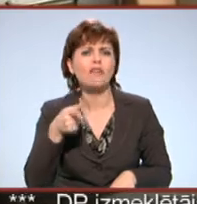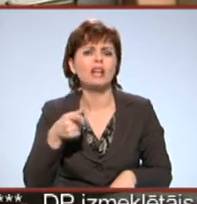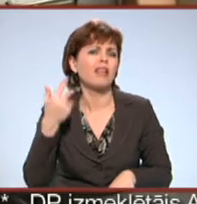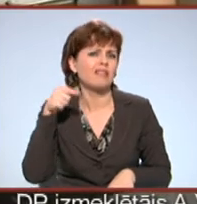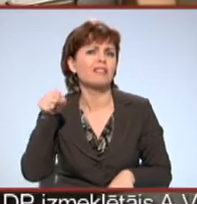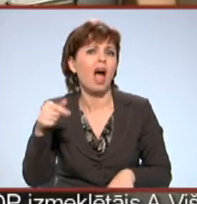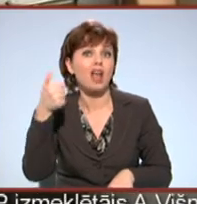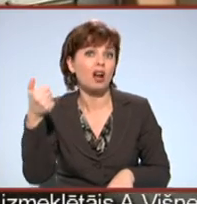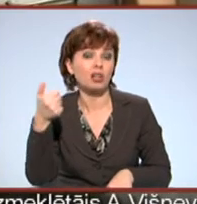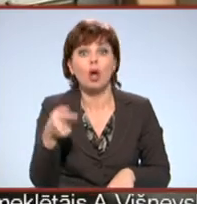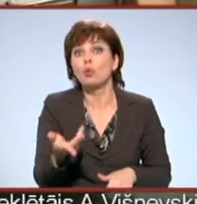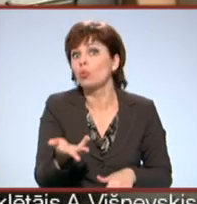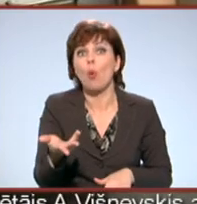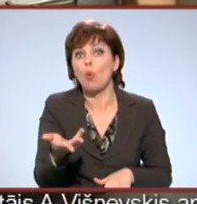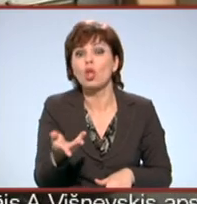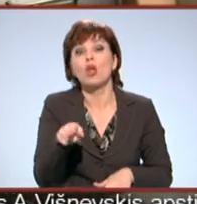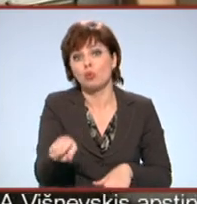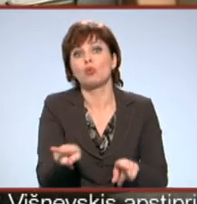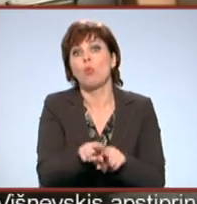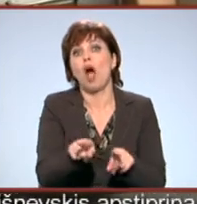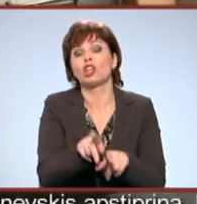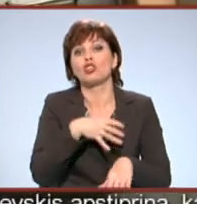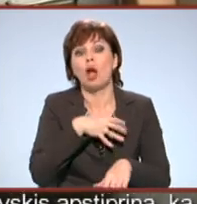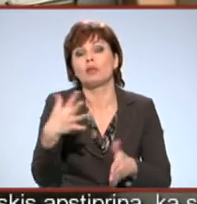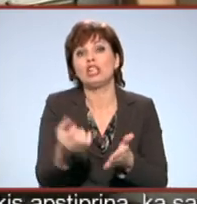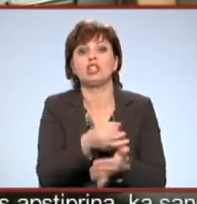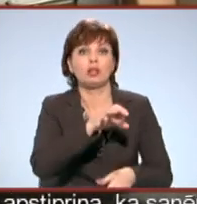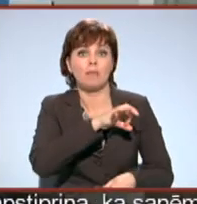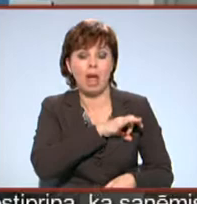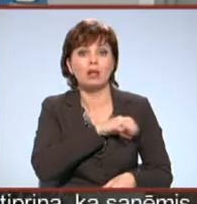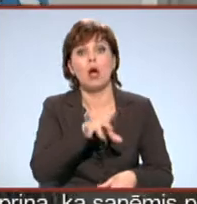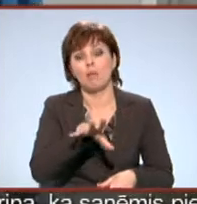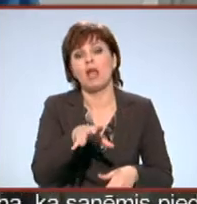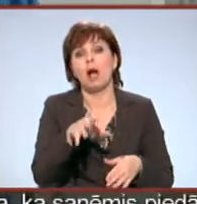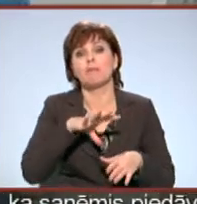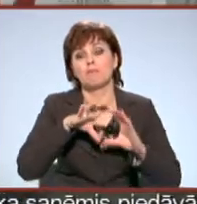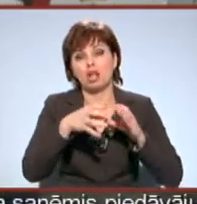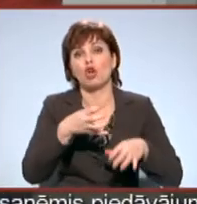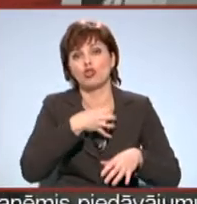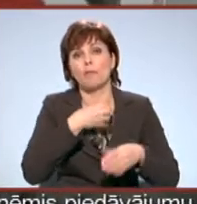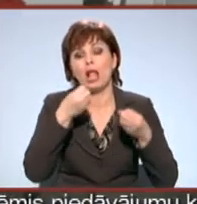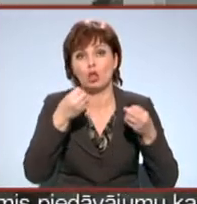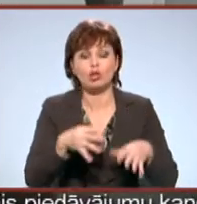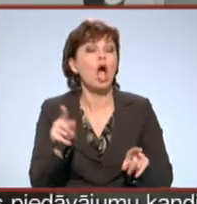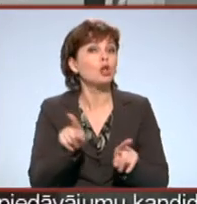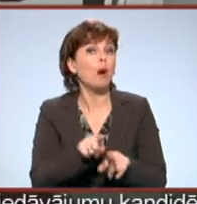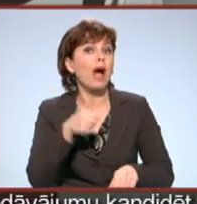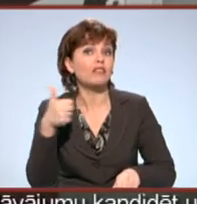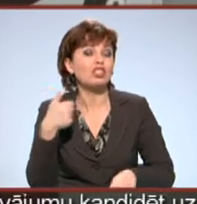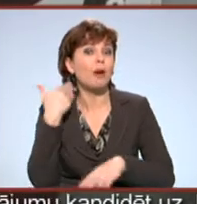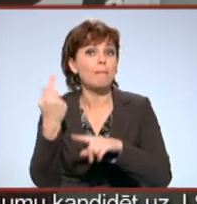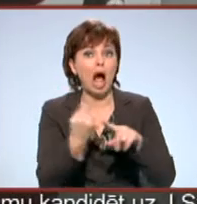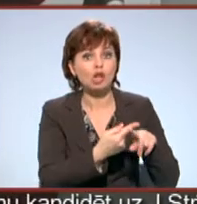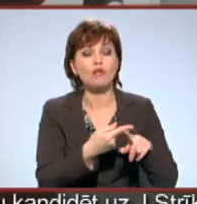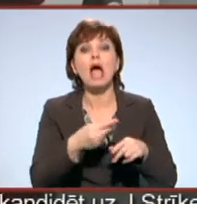gadā, un čempionāts notika tik un tā, un medaļas ir cīnī, un pasaules čempionāts bija noskaidrots. Tomēr arī viņš uzsvēra, ka Baltkrievijā